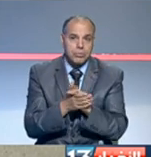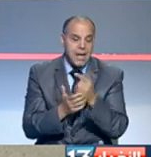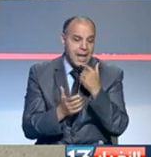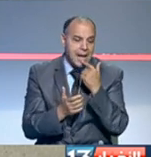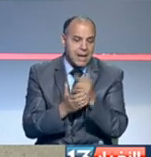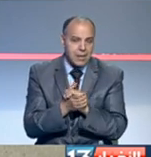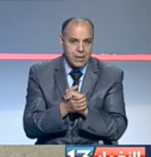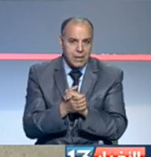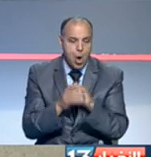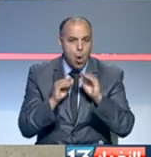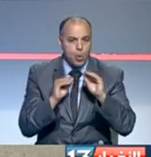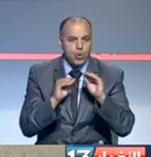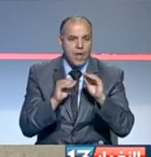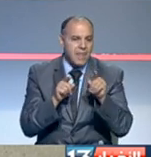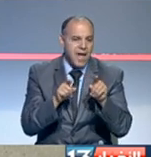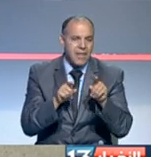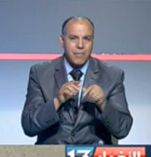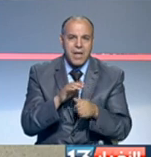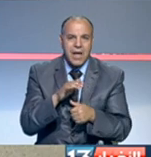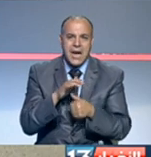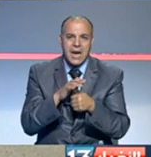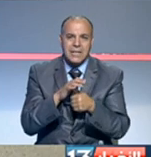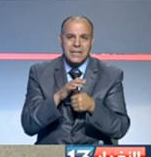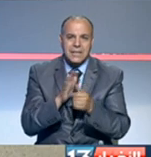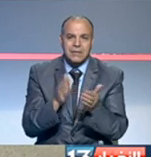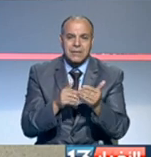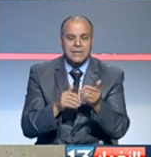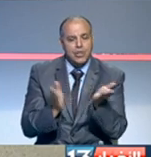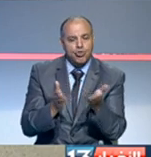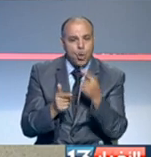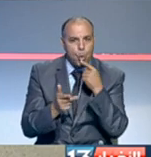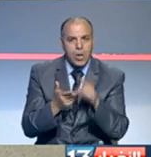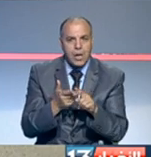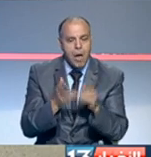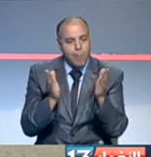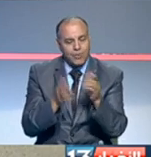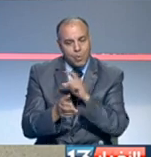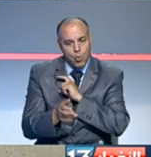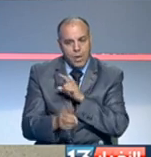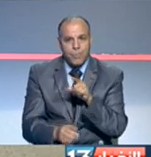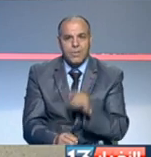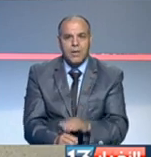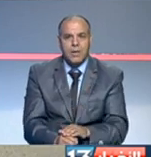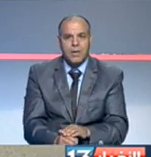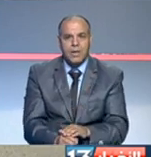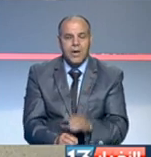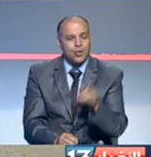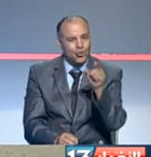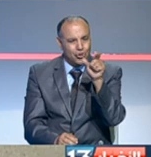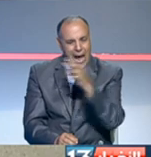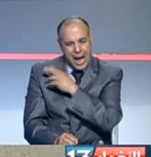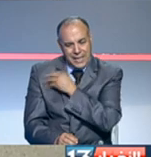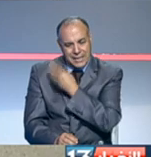ان ال الاستاذ راتب وكيف رئيس القسم الاستعجالي بالمستشفى سهلول بان حاله اه